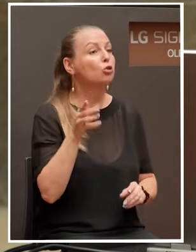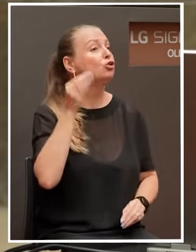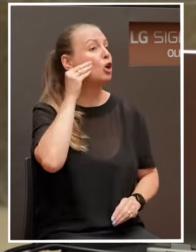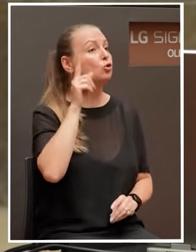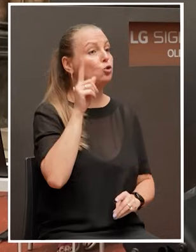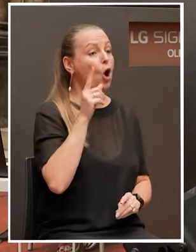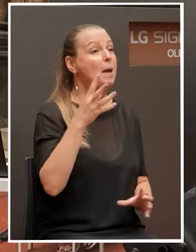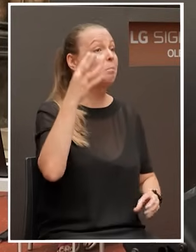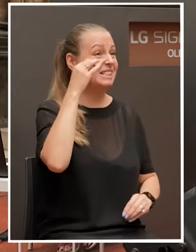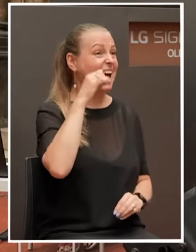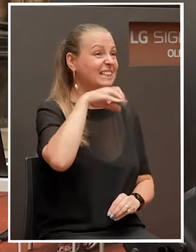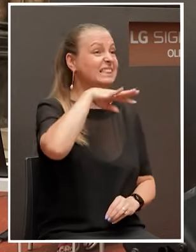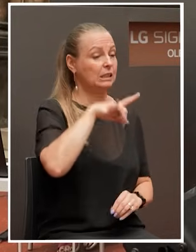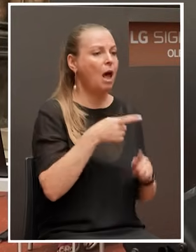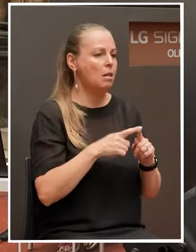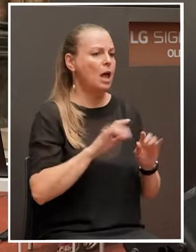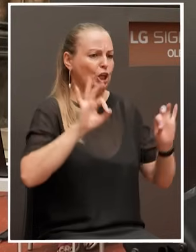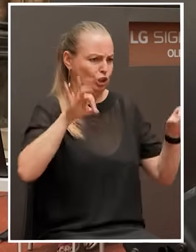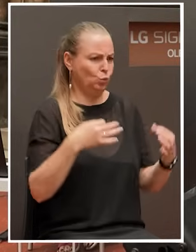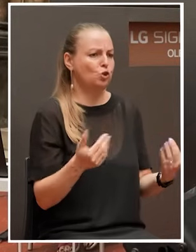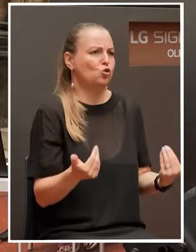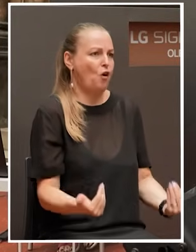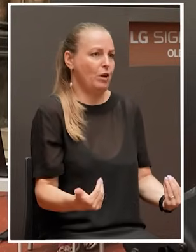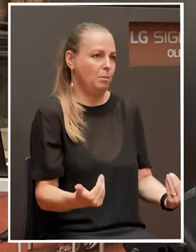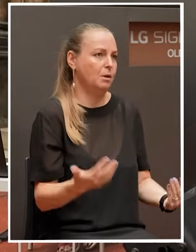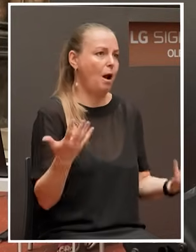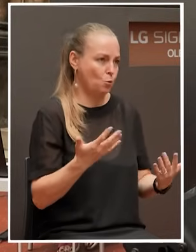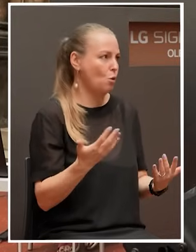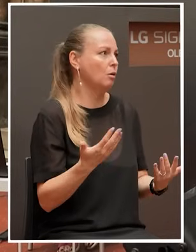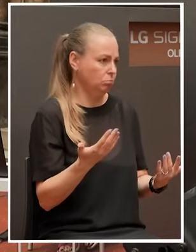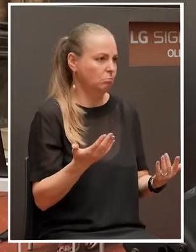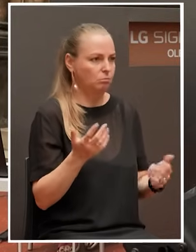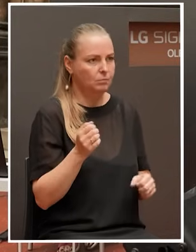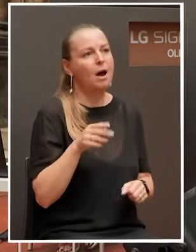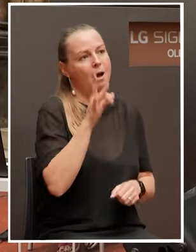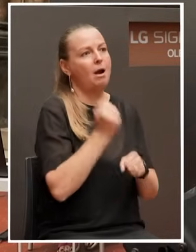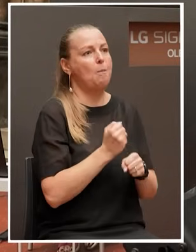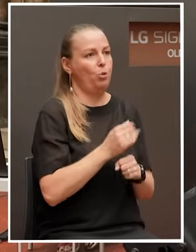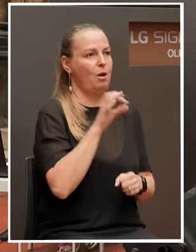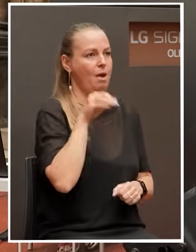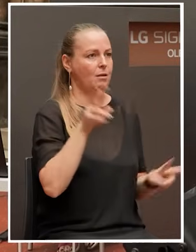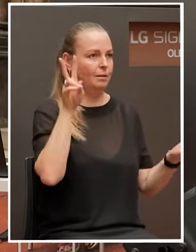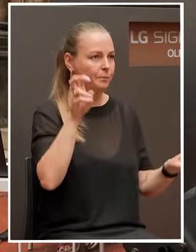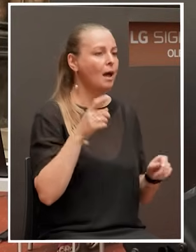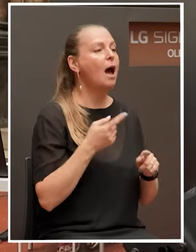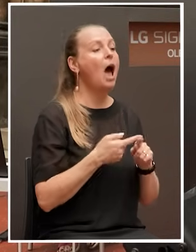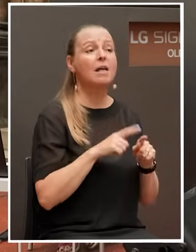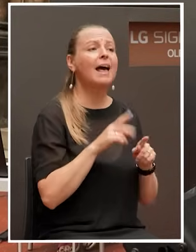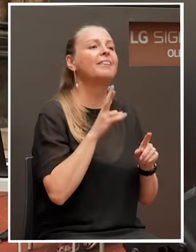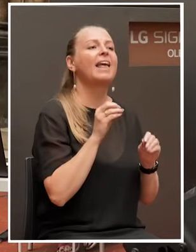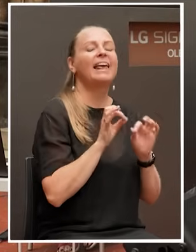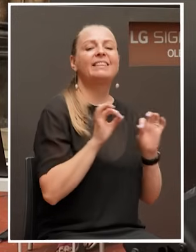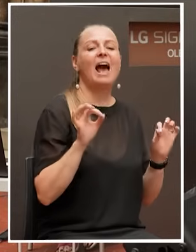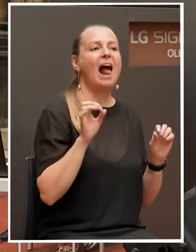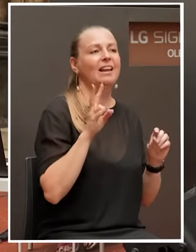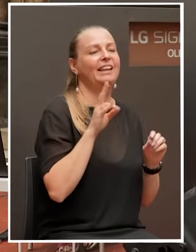искусство современности, это искусство, за которым будущее. Это не идиллические отношения между